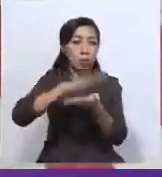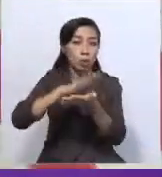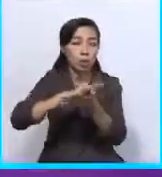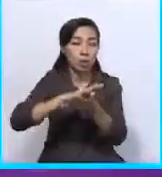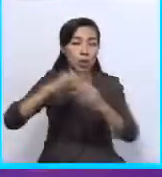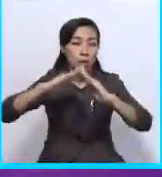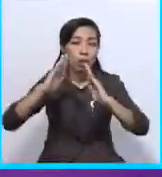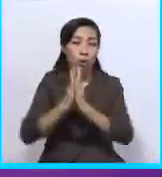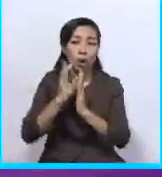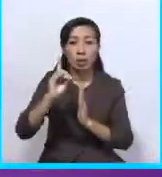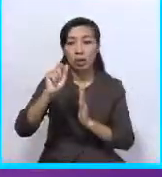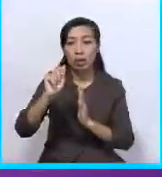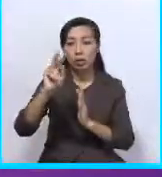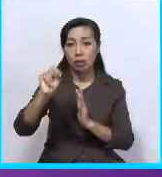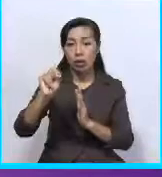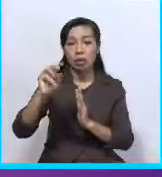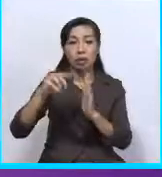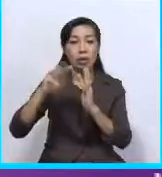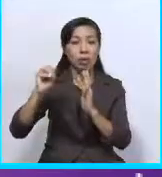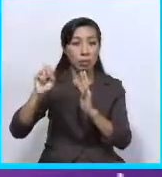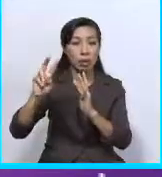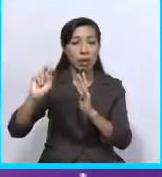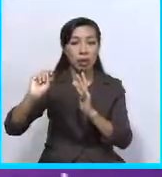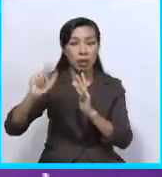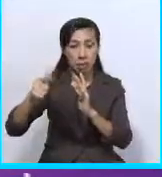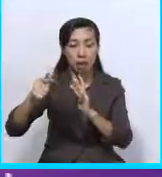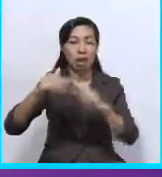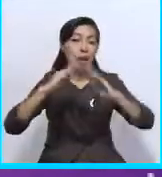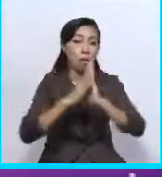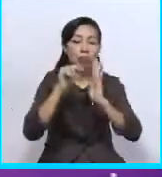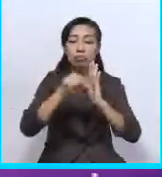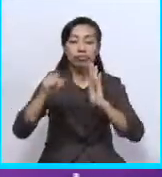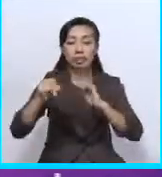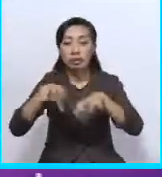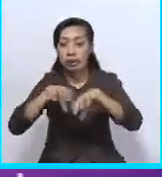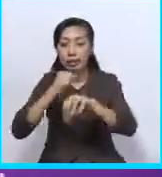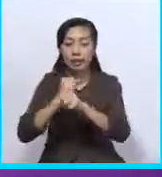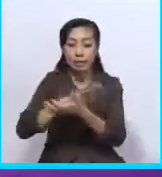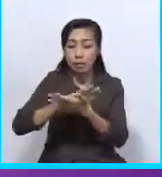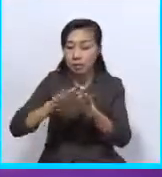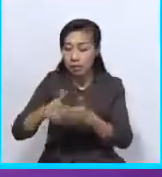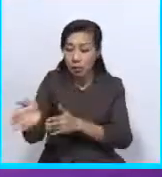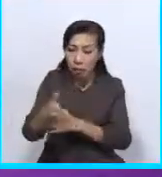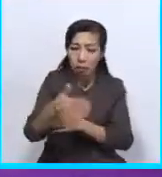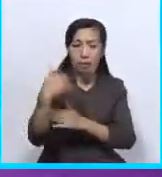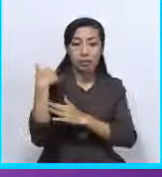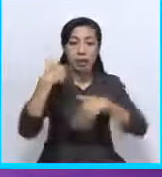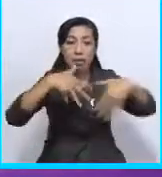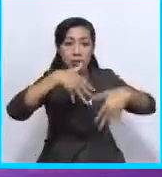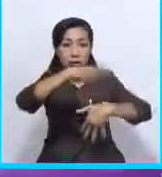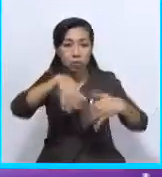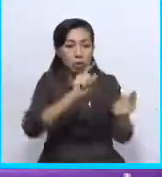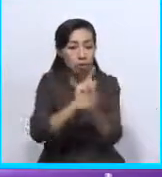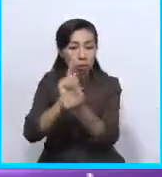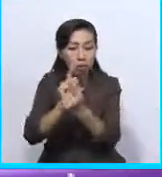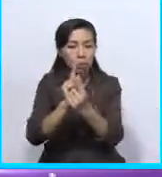งเรียนวัดดอนเมืองและวัดดอนเมืองเพื่อให้เกิดความเป็นระเบียบเรียบร้อยด้วยนอกจากนี้ค่ะยังได้มีการทำกิจกรรมชุมชนสัมพัน